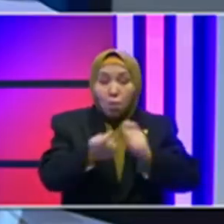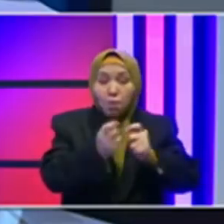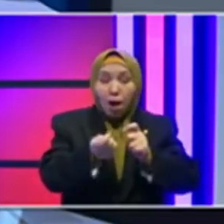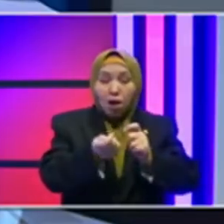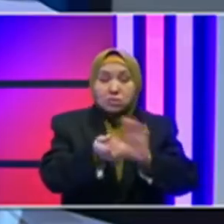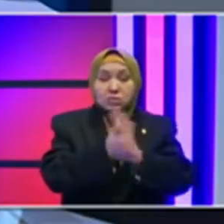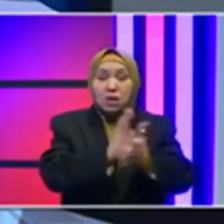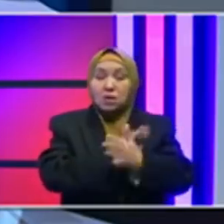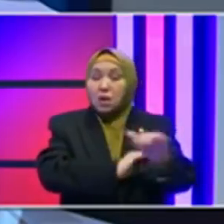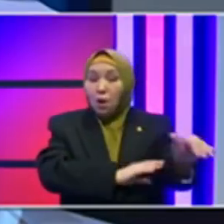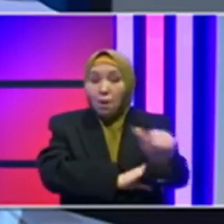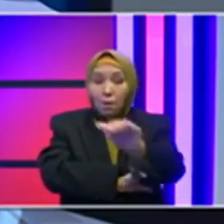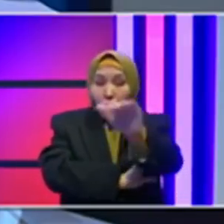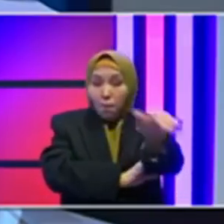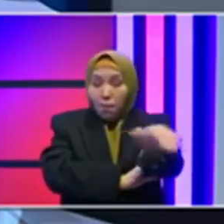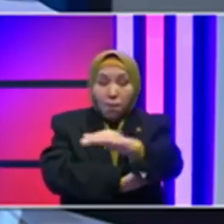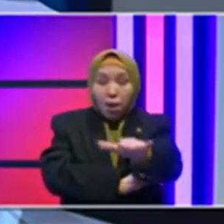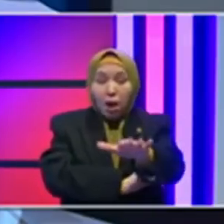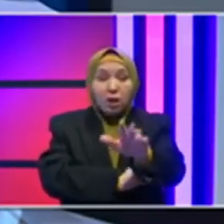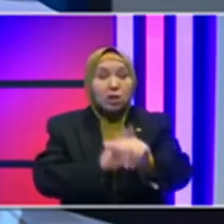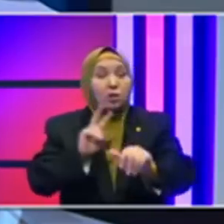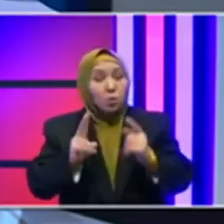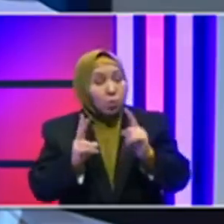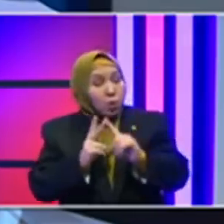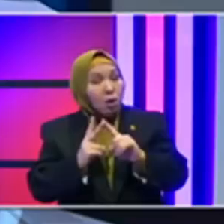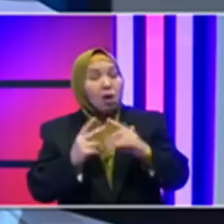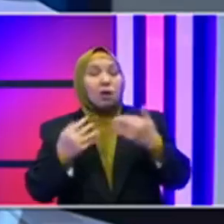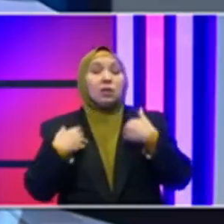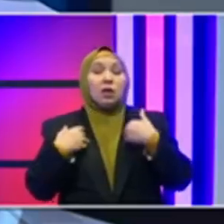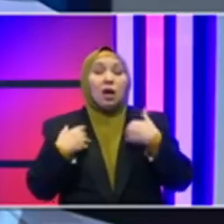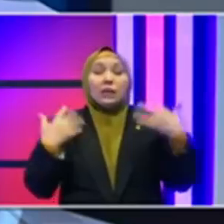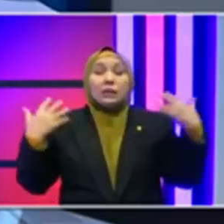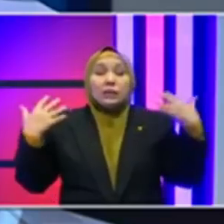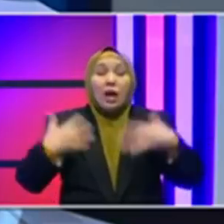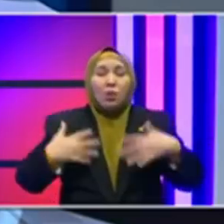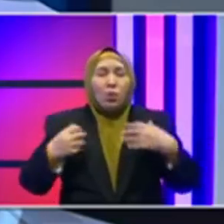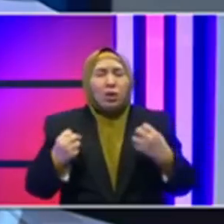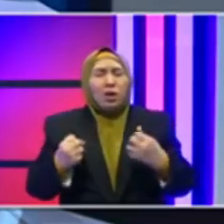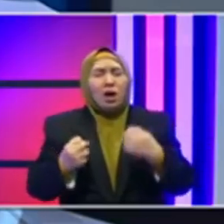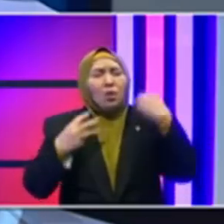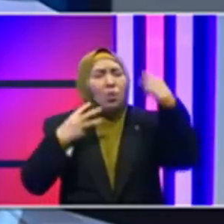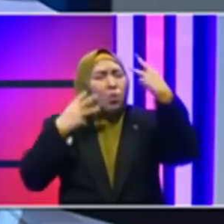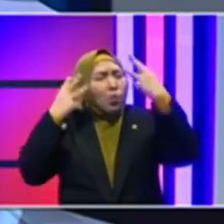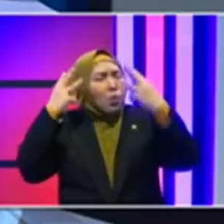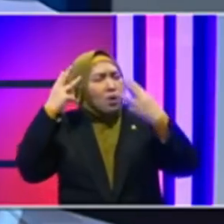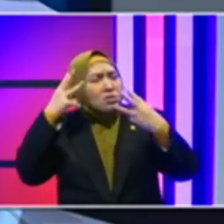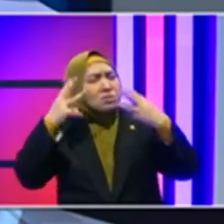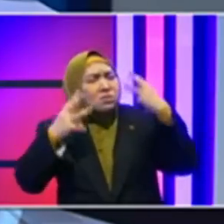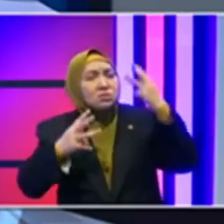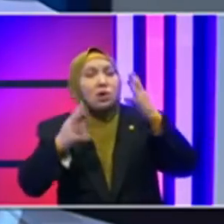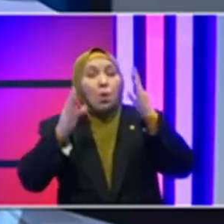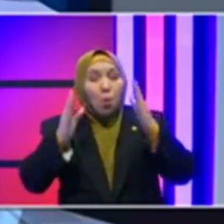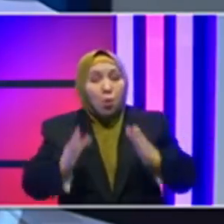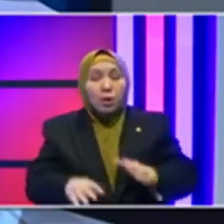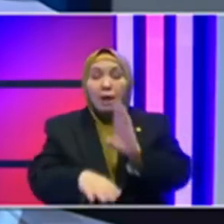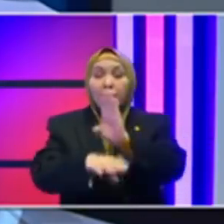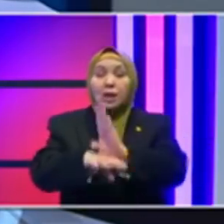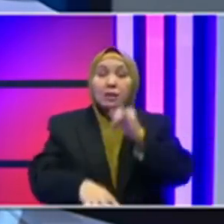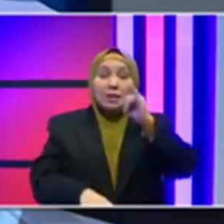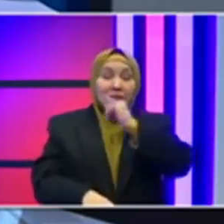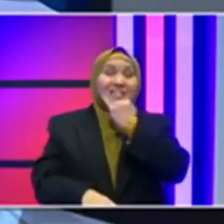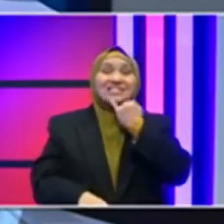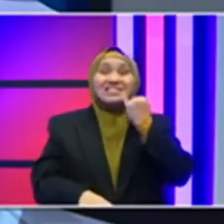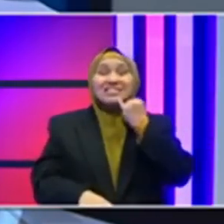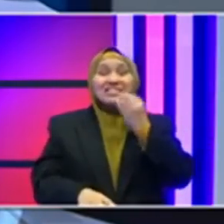ular ya manakala yang kedua adalah takut yang khawatir ya orang-orang banyak Israel